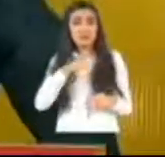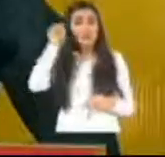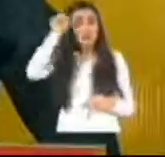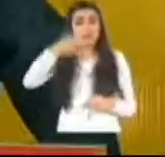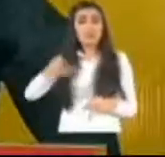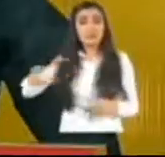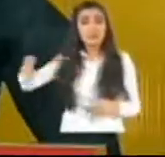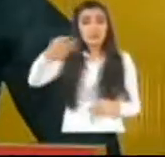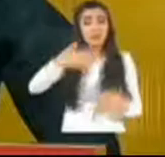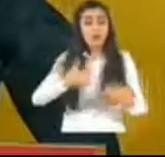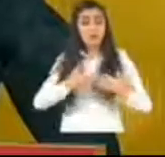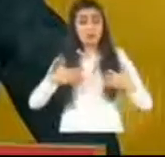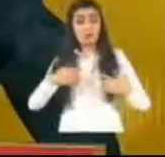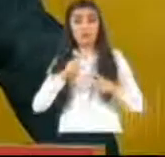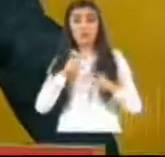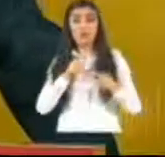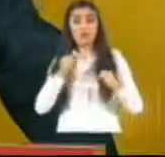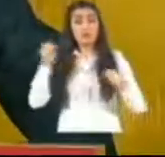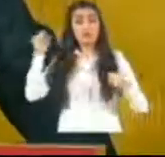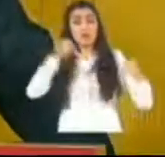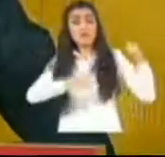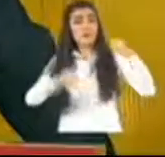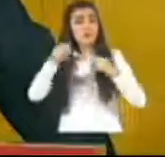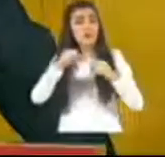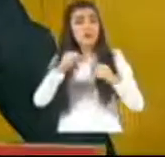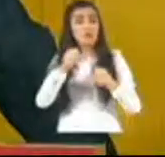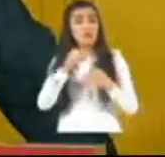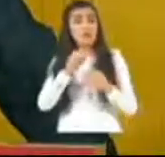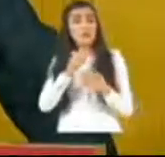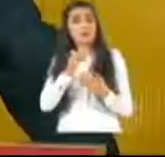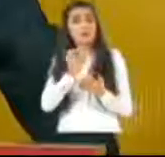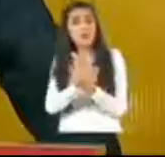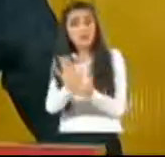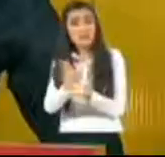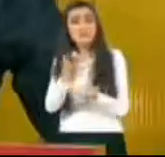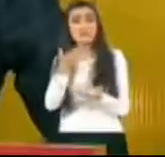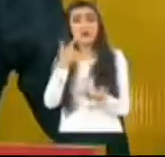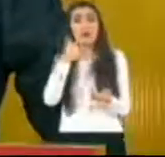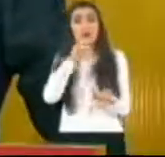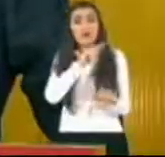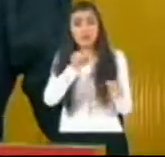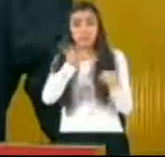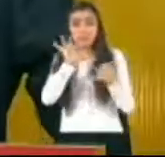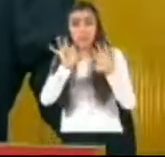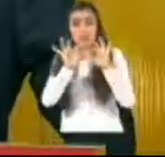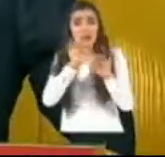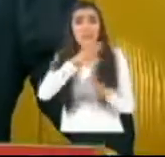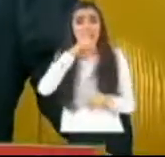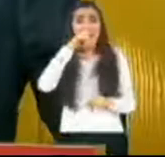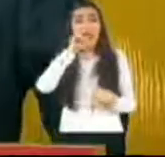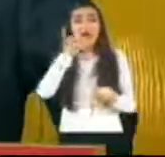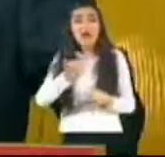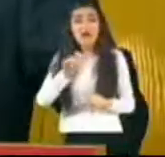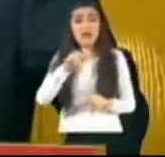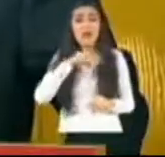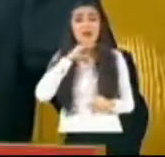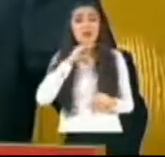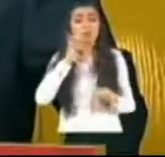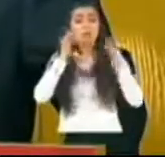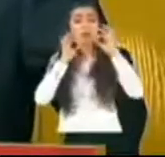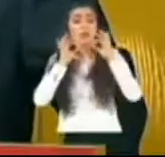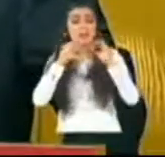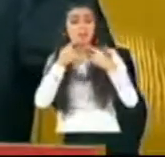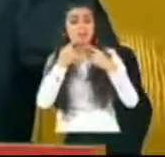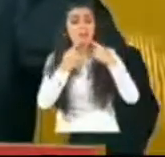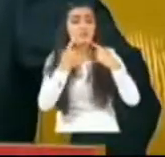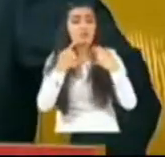hainleri özgürlük savaşçısı gibi takdim ve bunların teşrifatlarını yapmak hangi Avrupa değeriyle